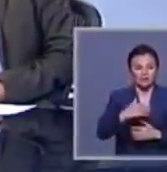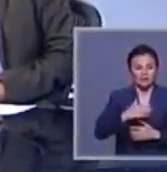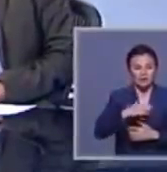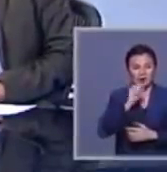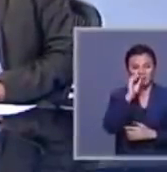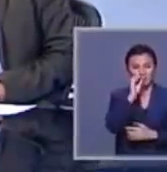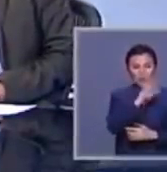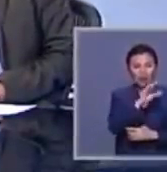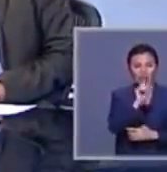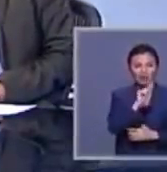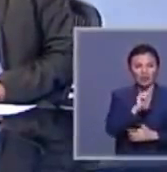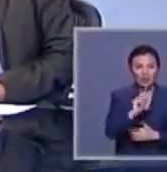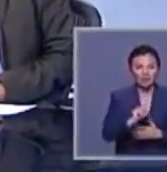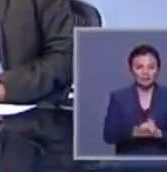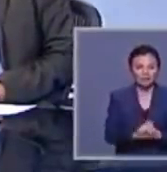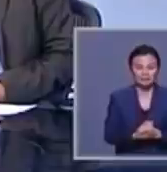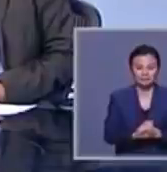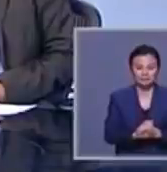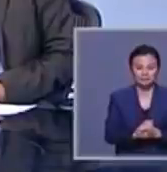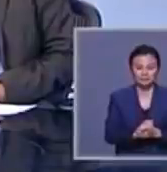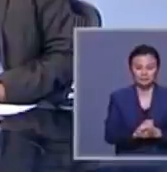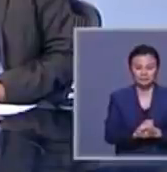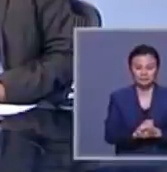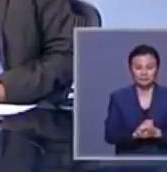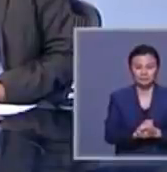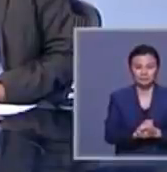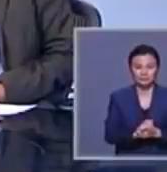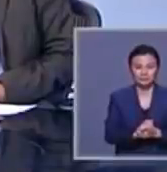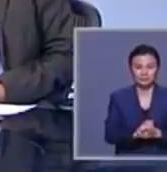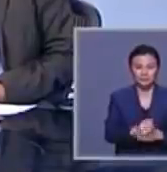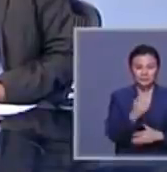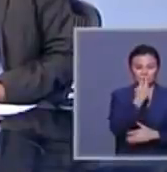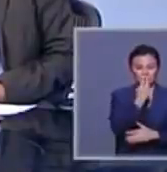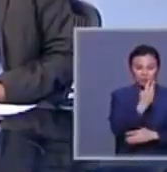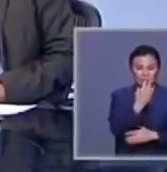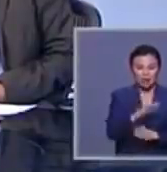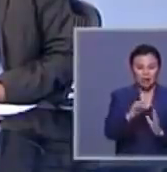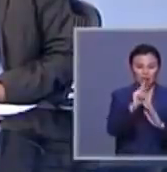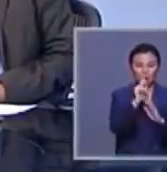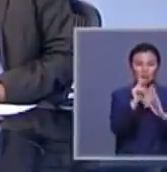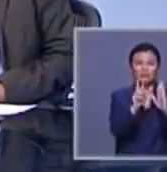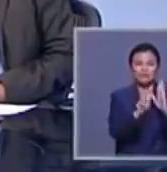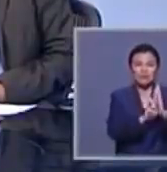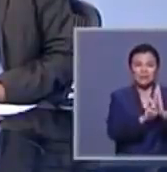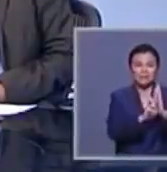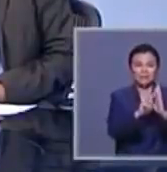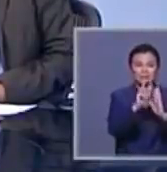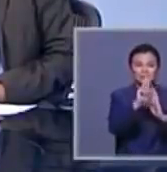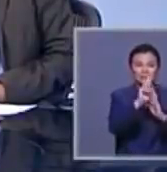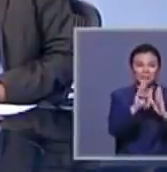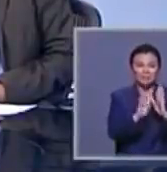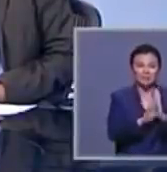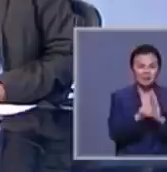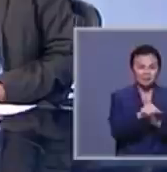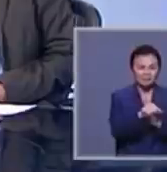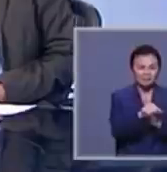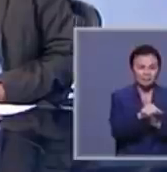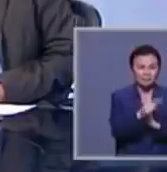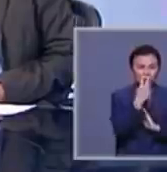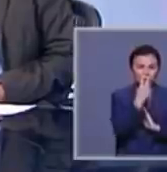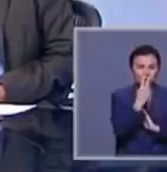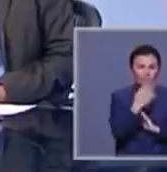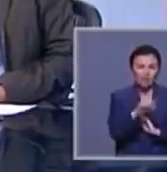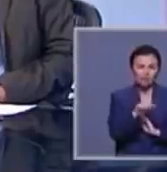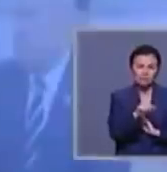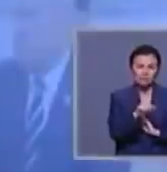าเอ๊ะพอมันจะต้องพอดูระเบียบแล้วมันดูมีความจะบอกว่าเยอะไหม ไม่เยอะ